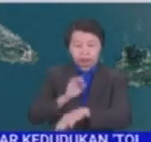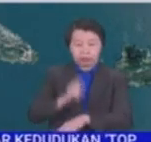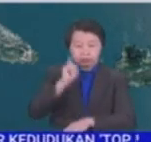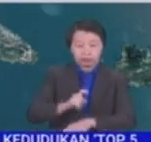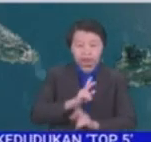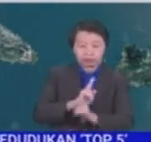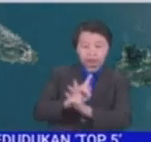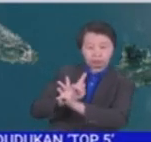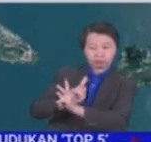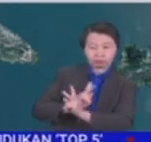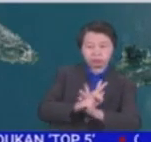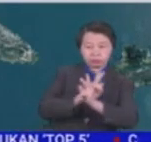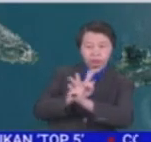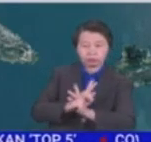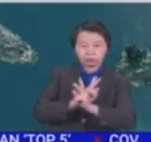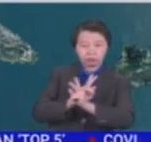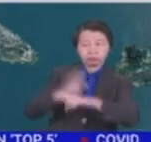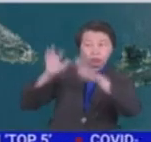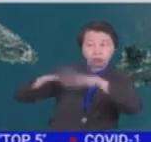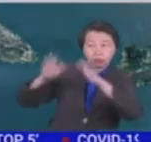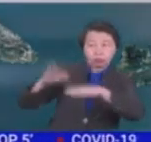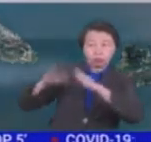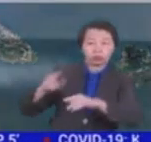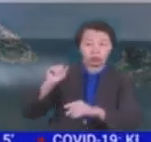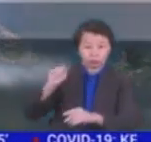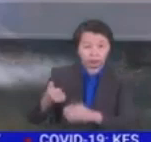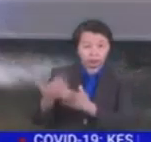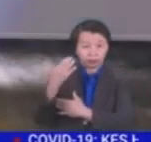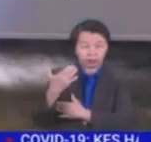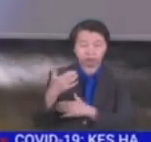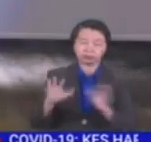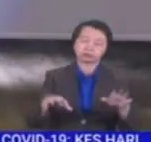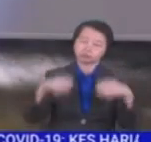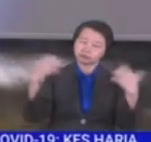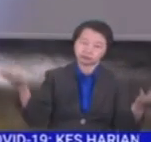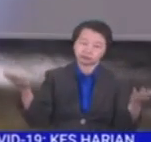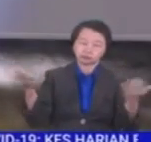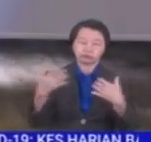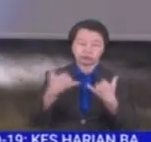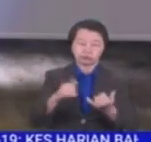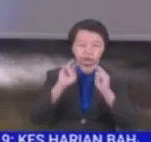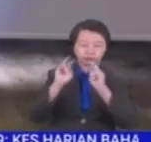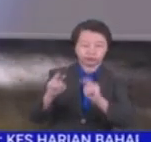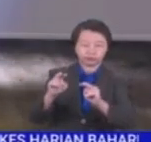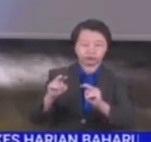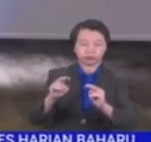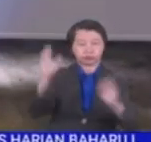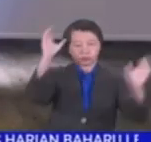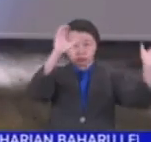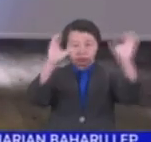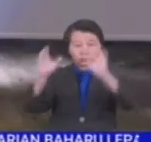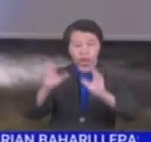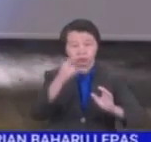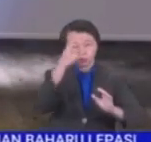supaya berwaspada dengan keadaan tersebut. Sekian dahulu info cuaca buat kali ini. Sebelum berpisah, kita lihat tinjauan